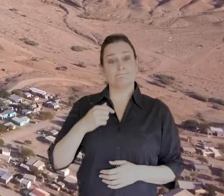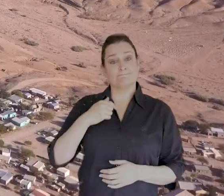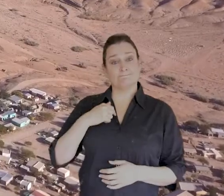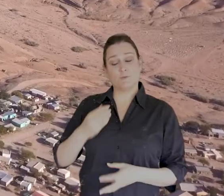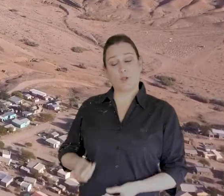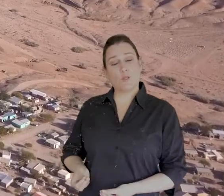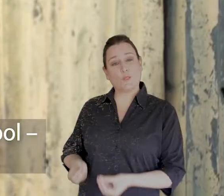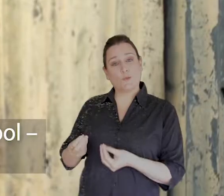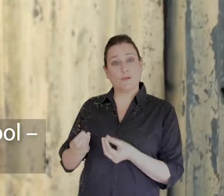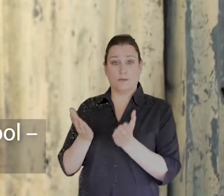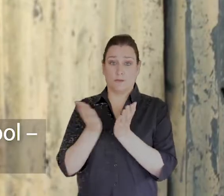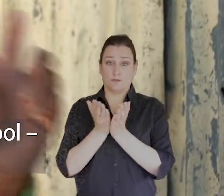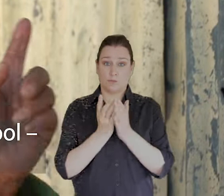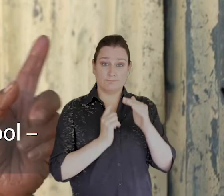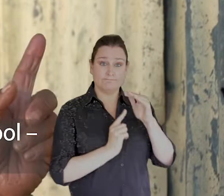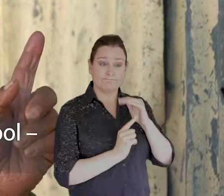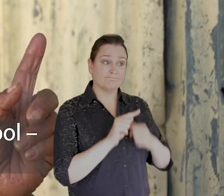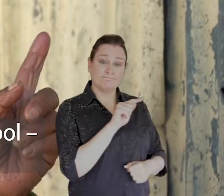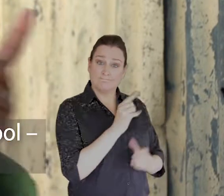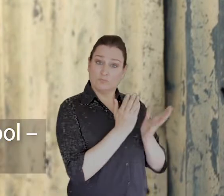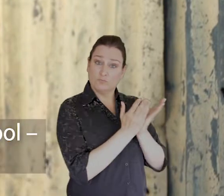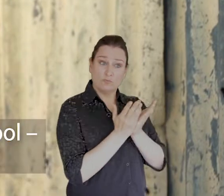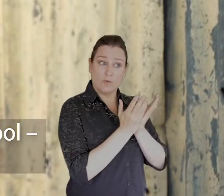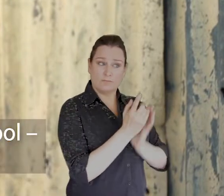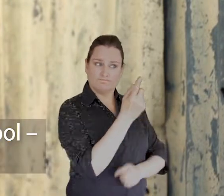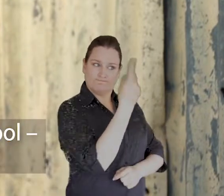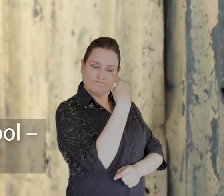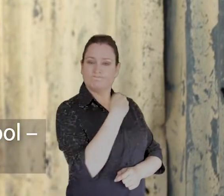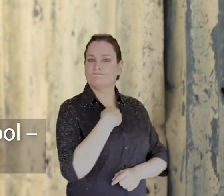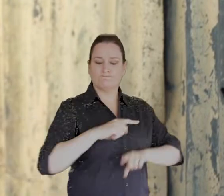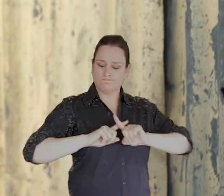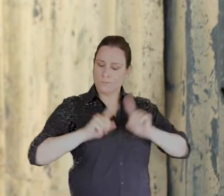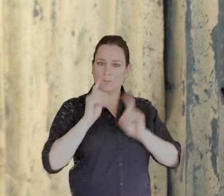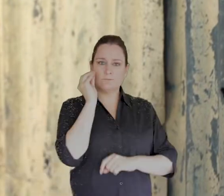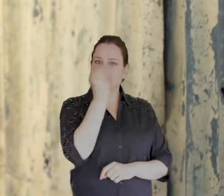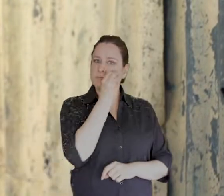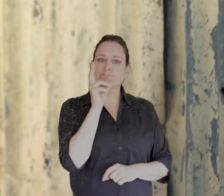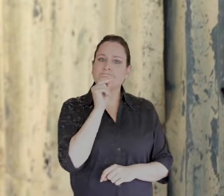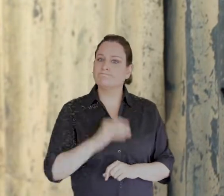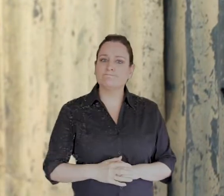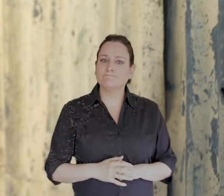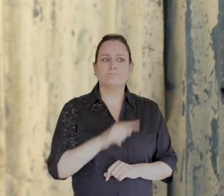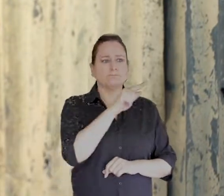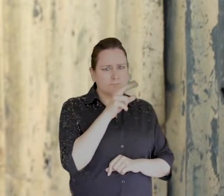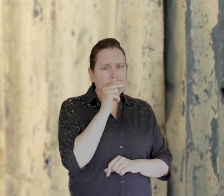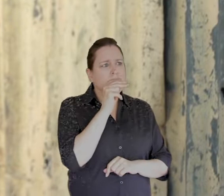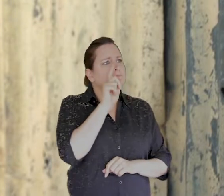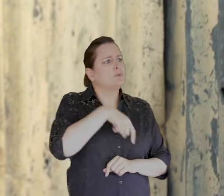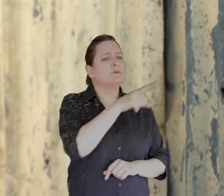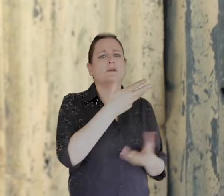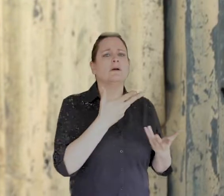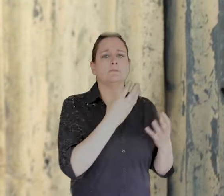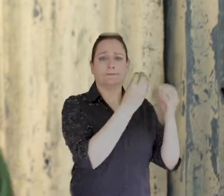Die grote ding is dat nou die school. Die school het gemaak. Want in die school moet hulle nie nama